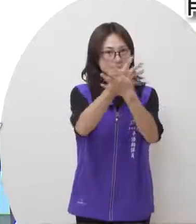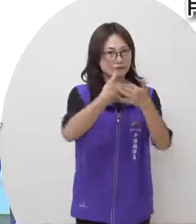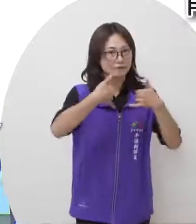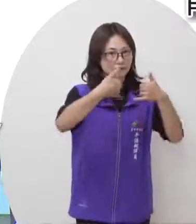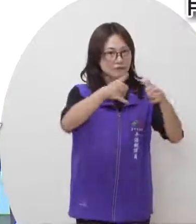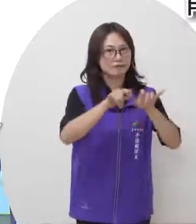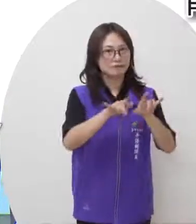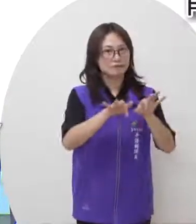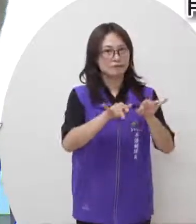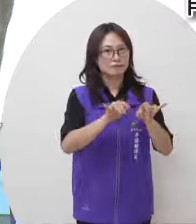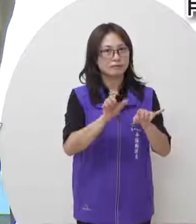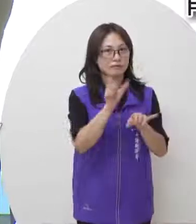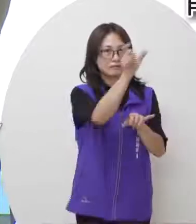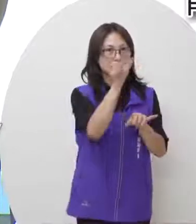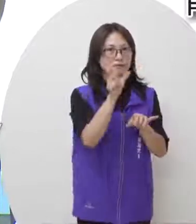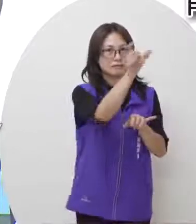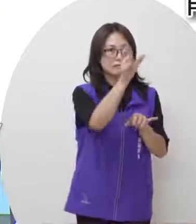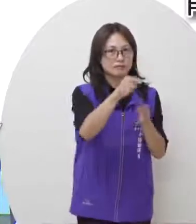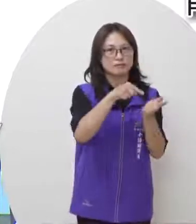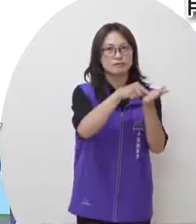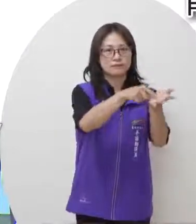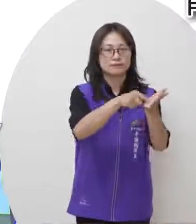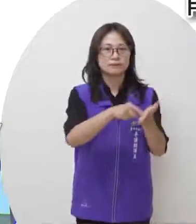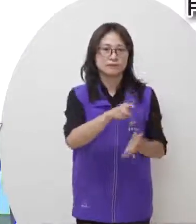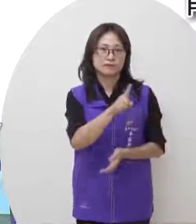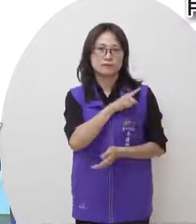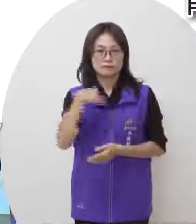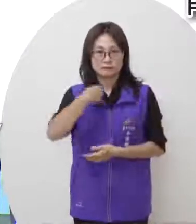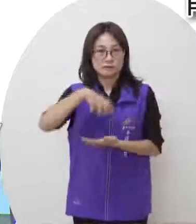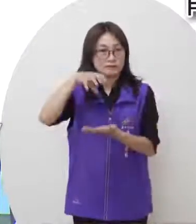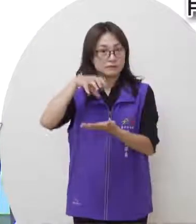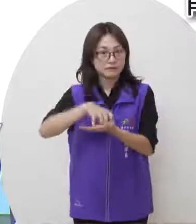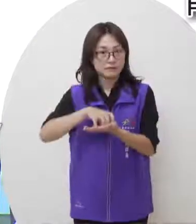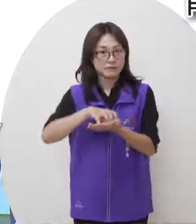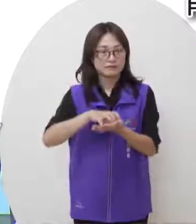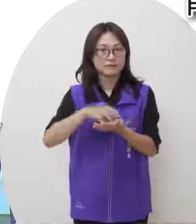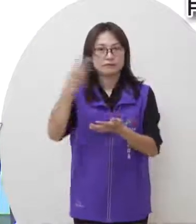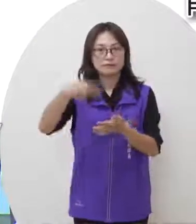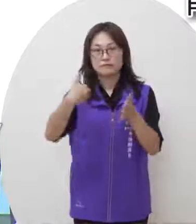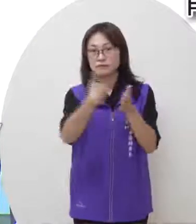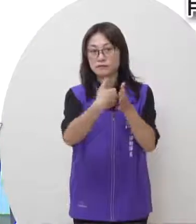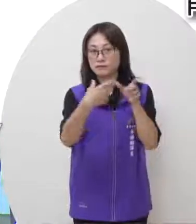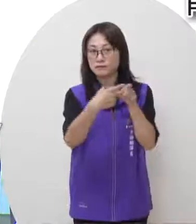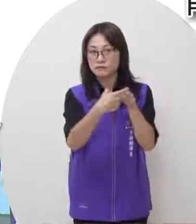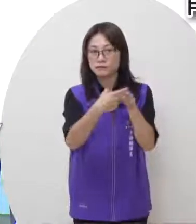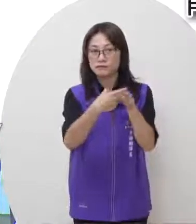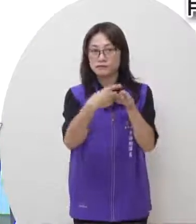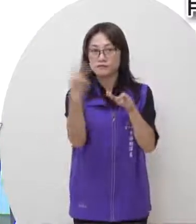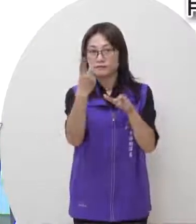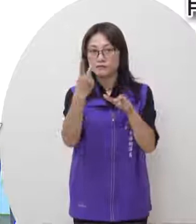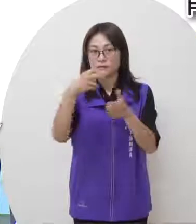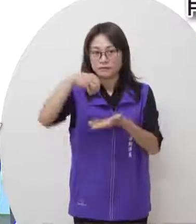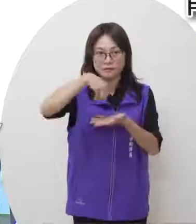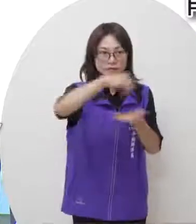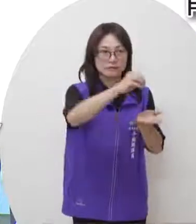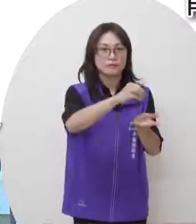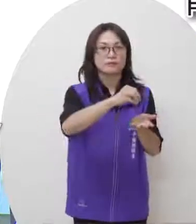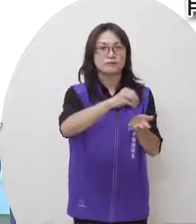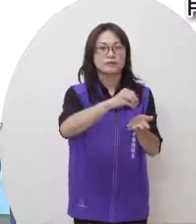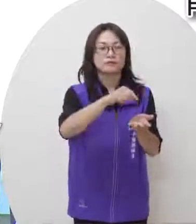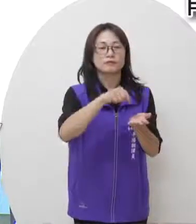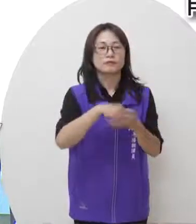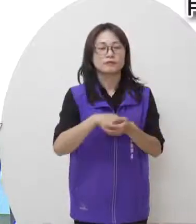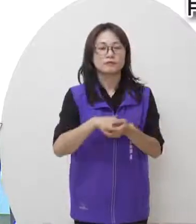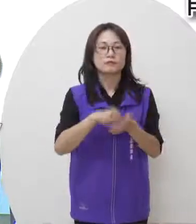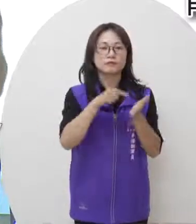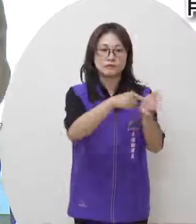自己的资料，然后拿着你的证件跟你的卡片到了这个县地，证件出示看一下，绑卡完就